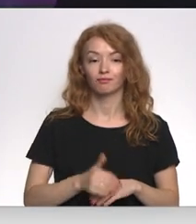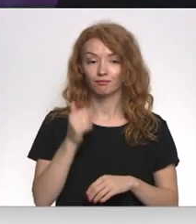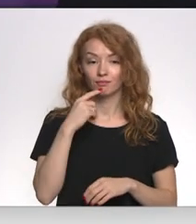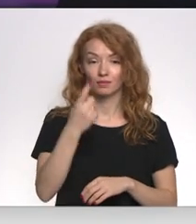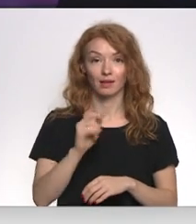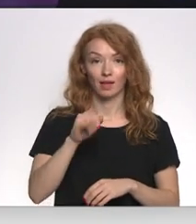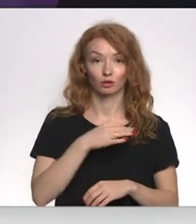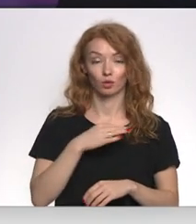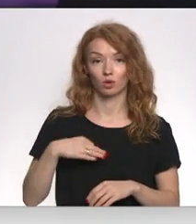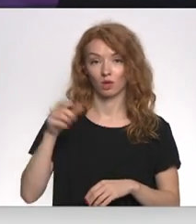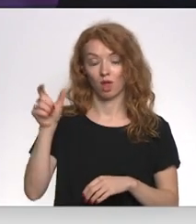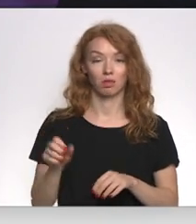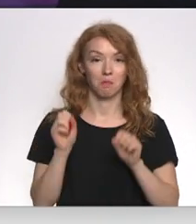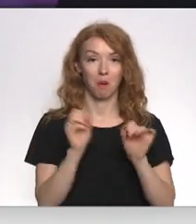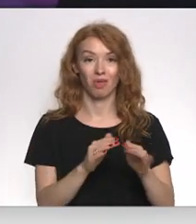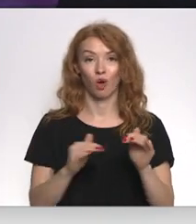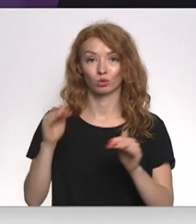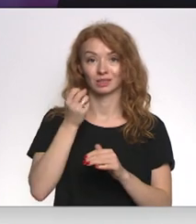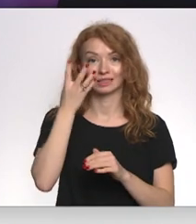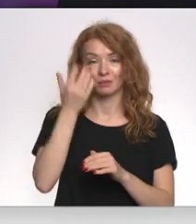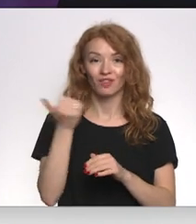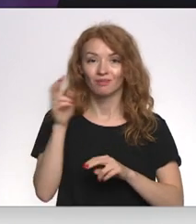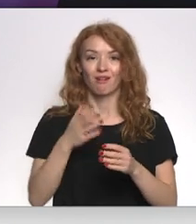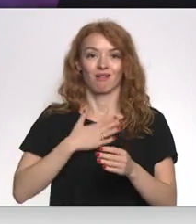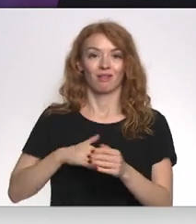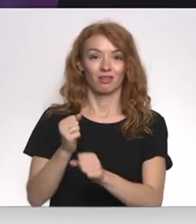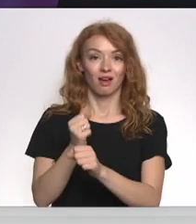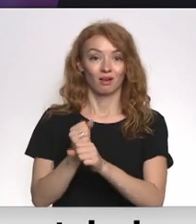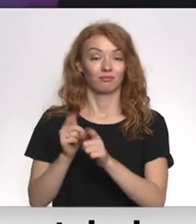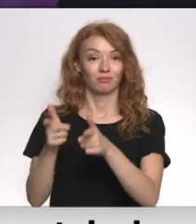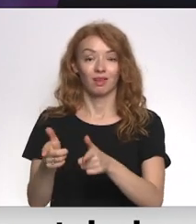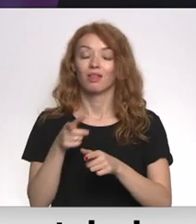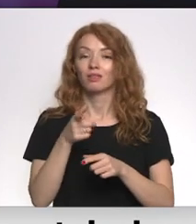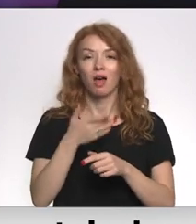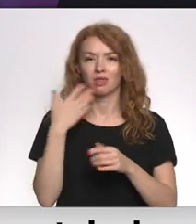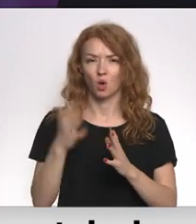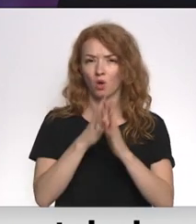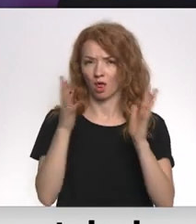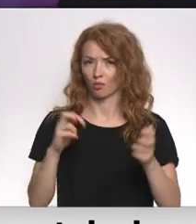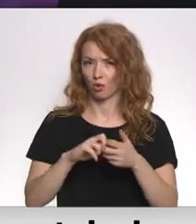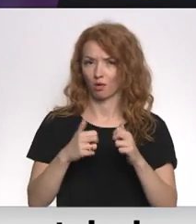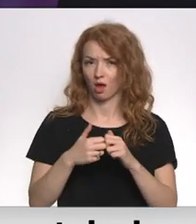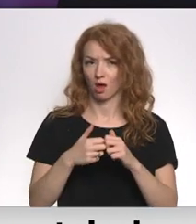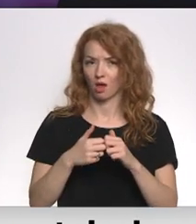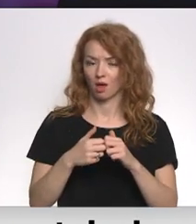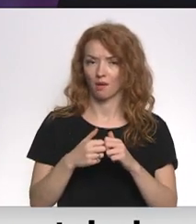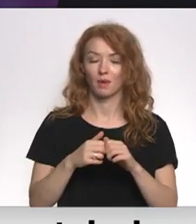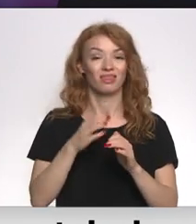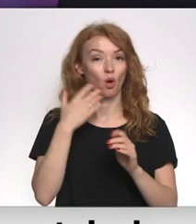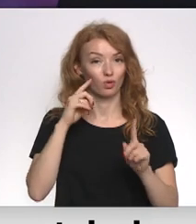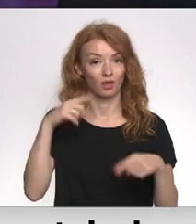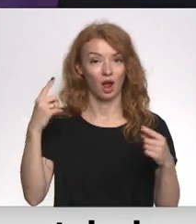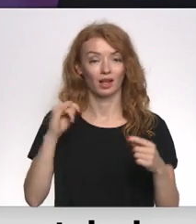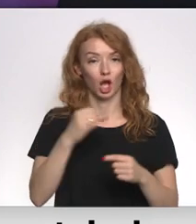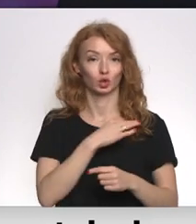Ja studenti pamata augstāko izglītību, jo viņi ir atraduši darbu, tad varētu domāt, ka tā nav liela problēma. Nebūtu nekā traka, ja